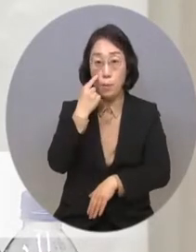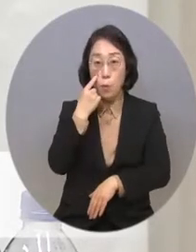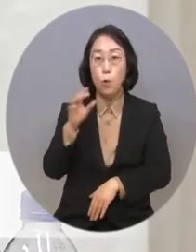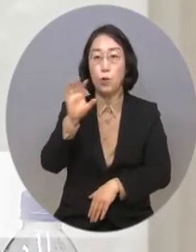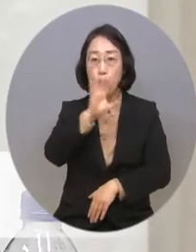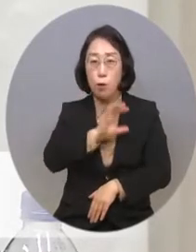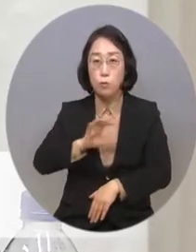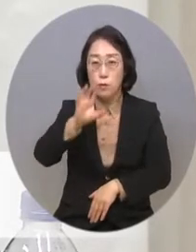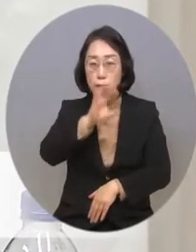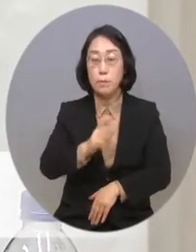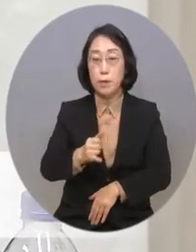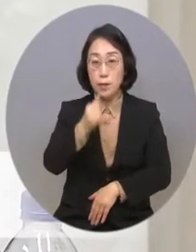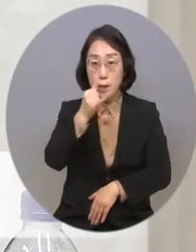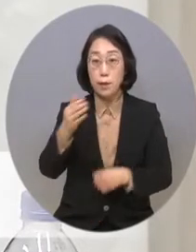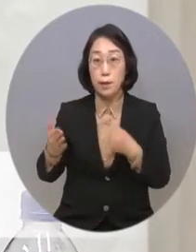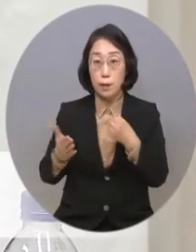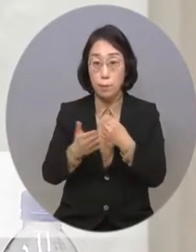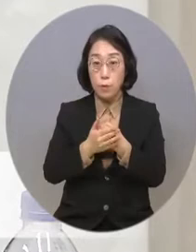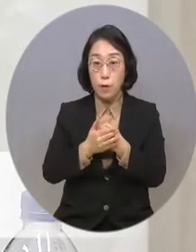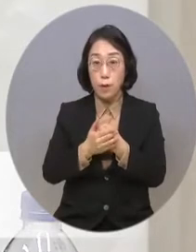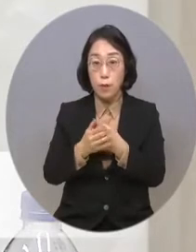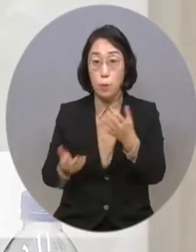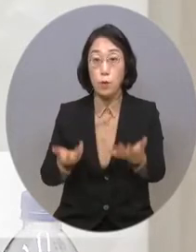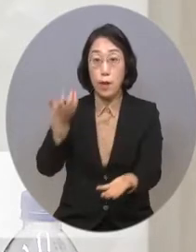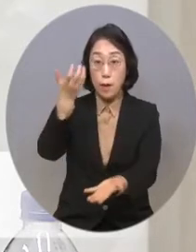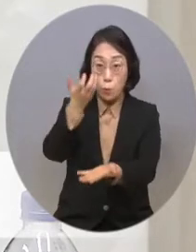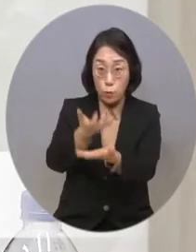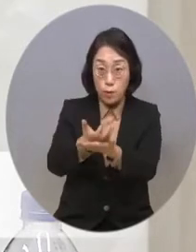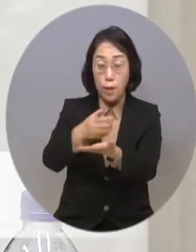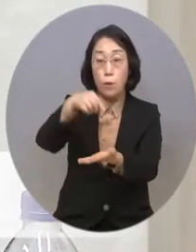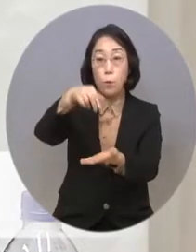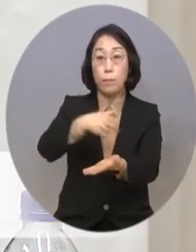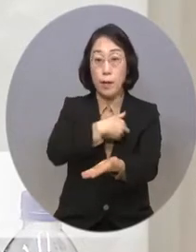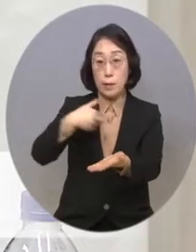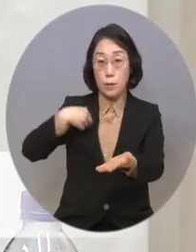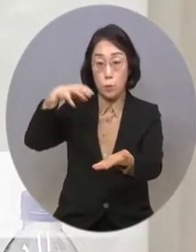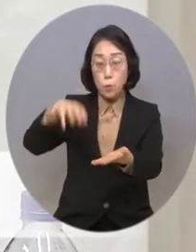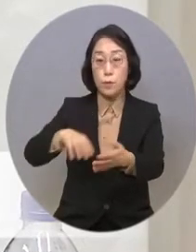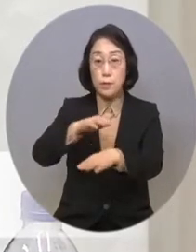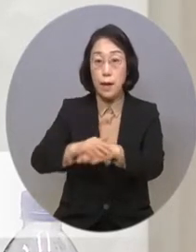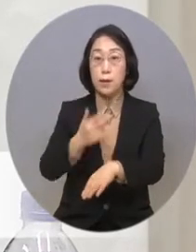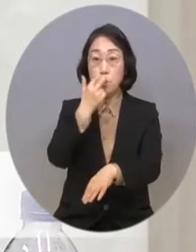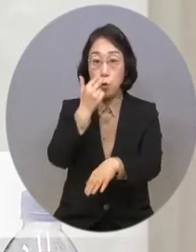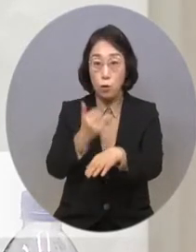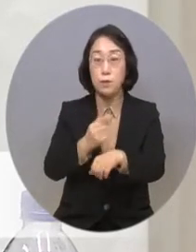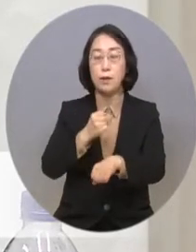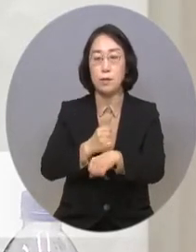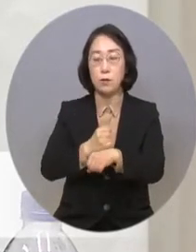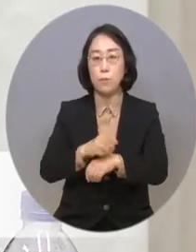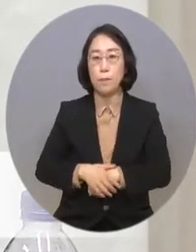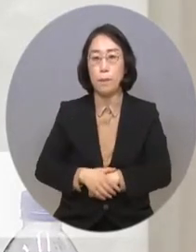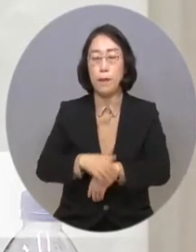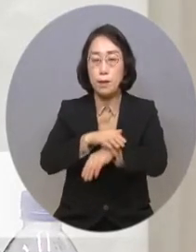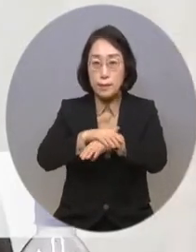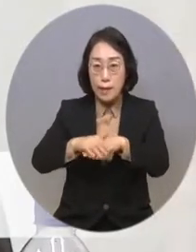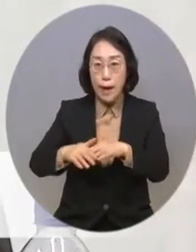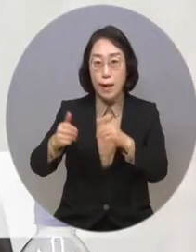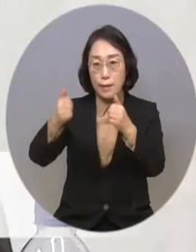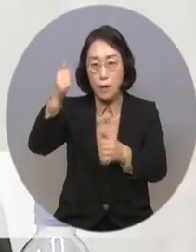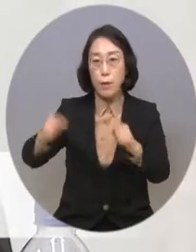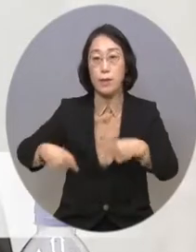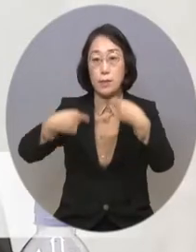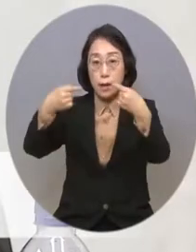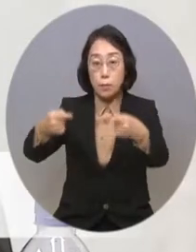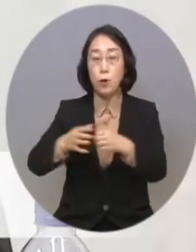연습을 하고 있기 때문에 현지에 가서도 조금 더 한 번 더 쇼핑을 조금 더 적응을 해서 그렇게 대회에 임하도록 스포츠